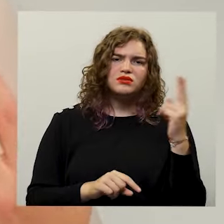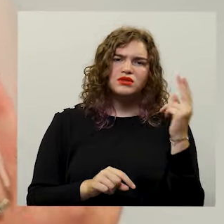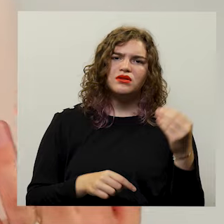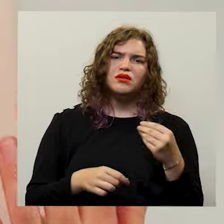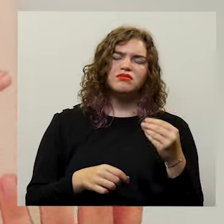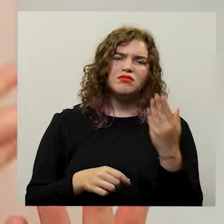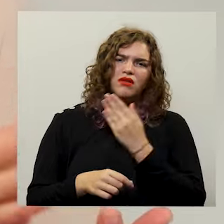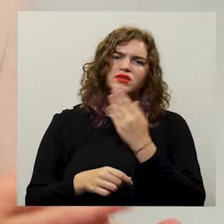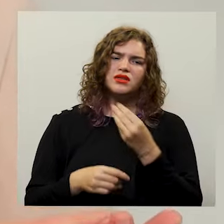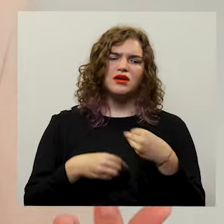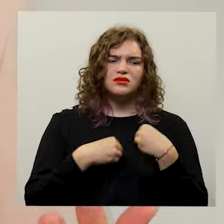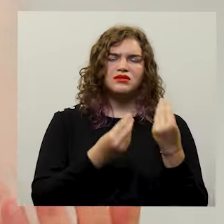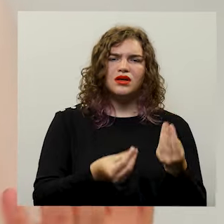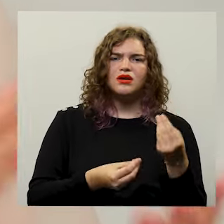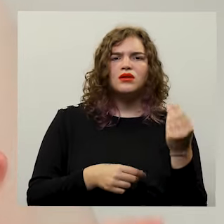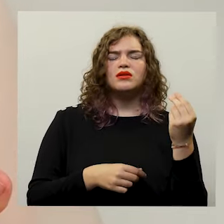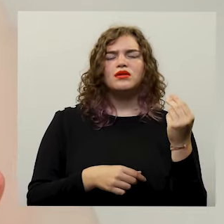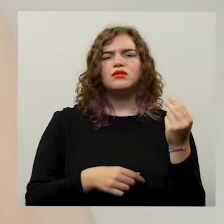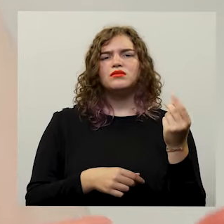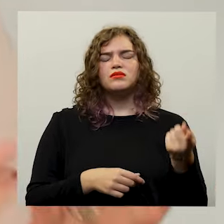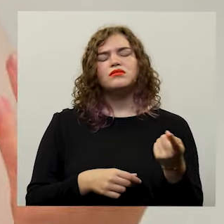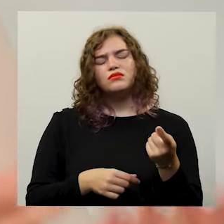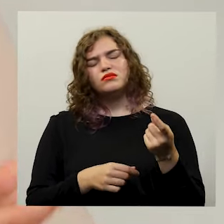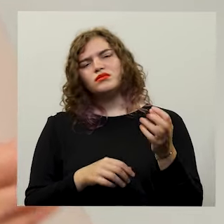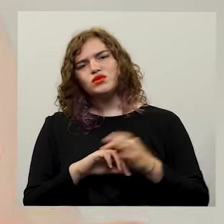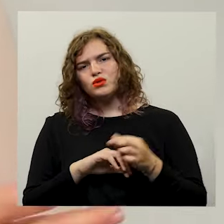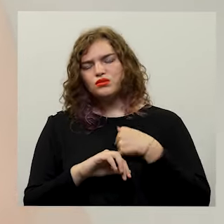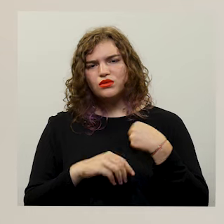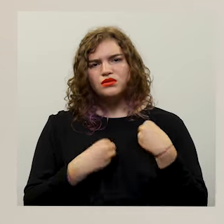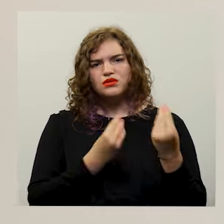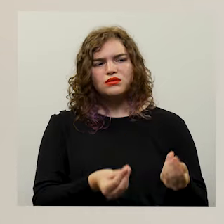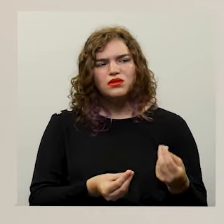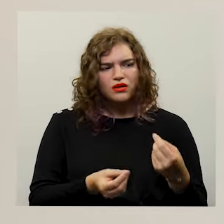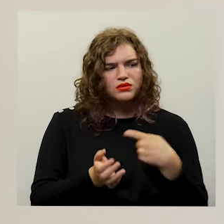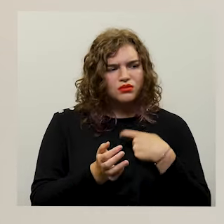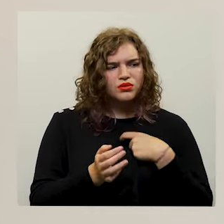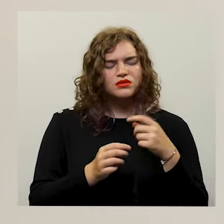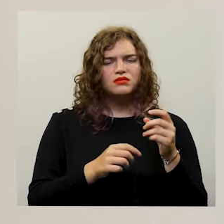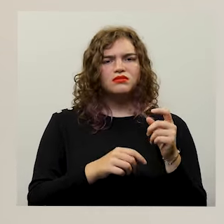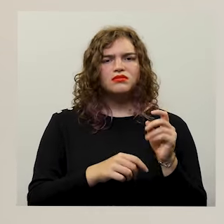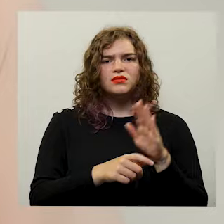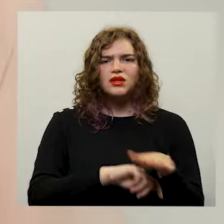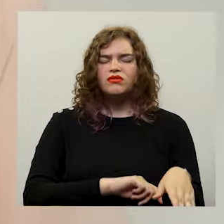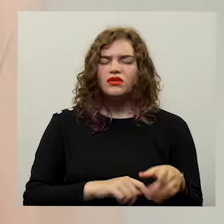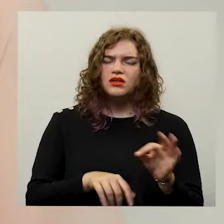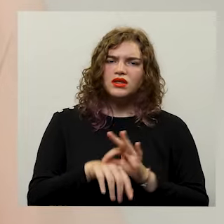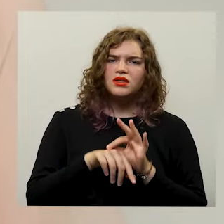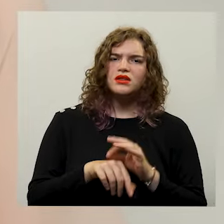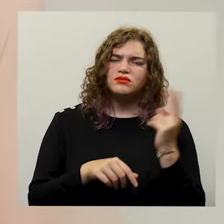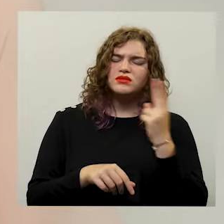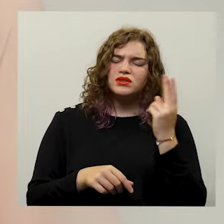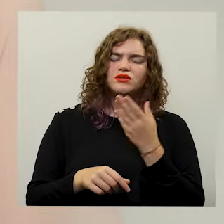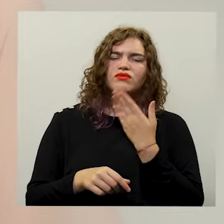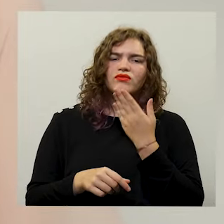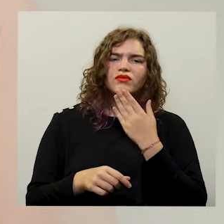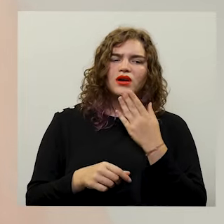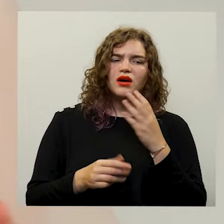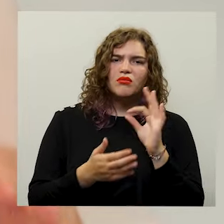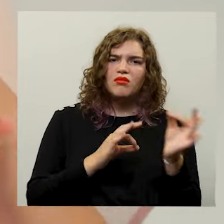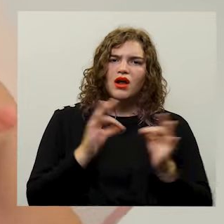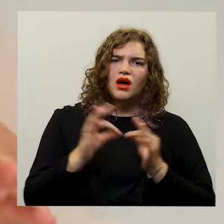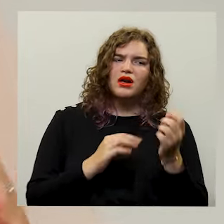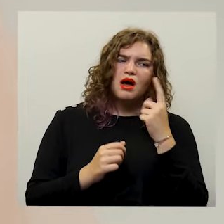dau lui Dumnezeu, lui, să-i dau de acum șansa să devină liderul pe care Dumnezeu a intenționat să și am